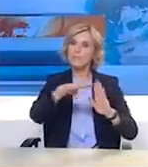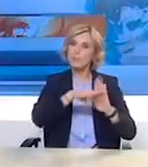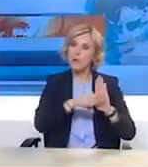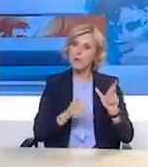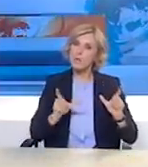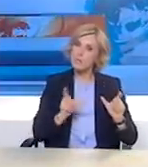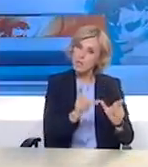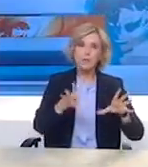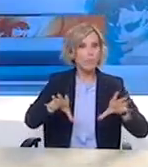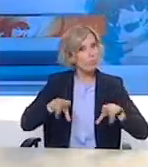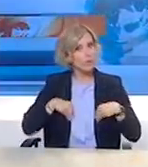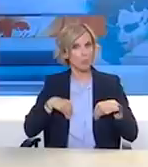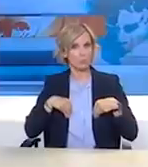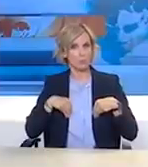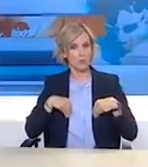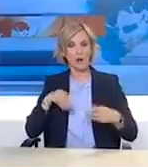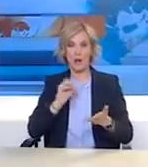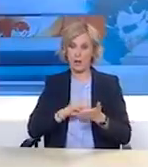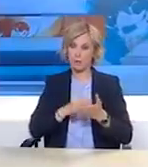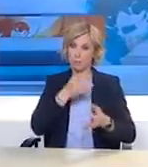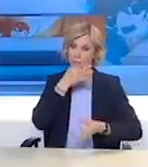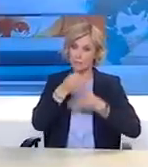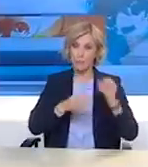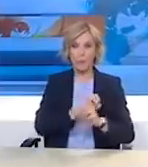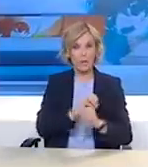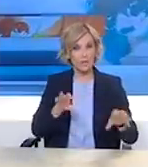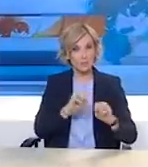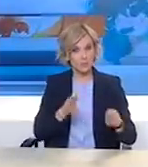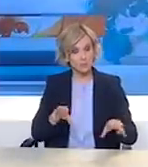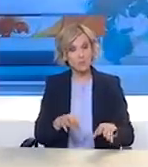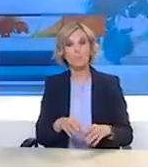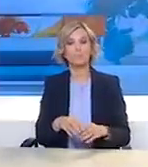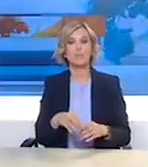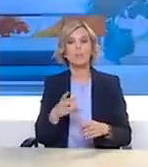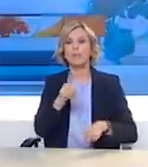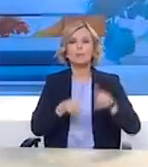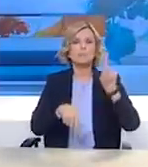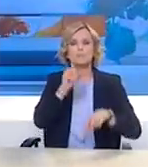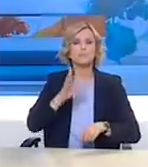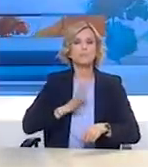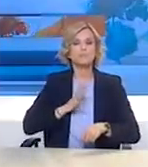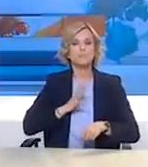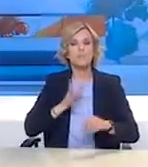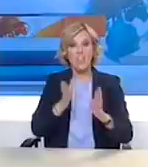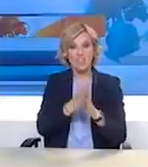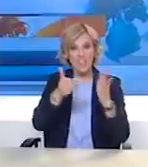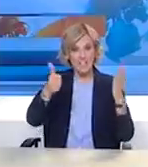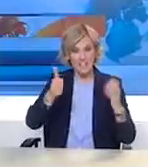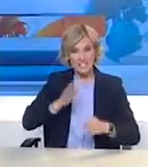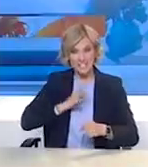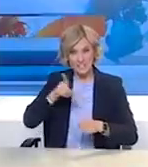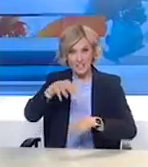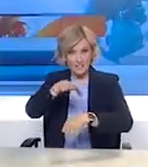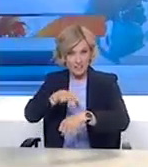καραντίνας. Επίσης, να σας ενημερώσω ότι μεταφέρθηκαν και απομονώθηκαν 16 από τους 25